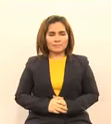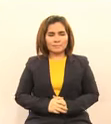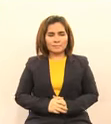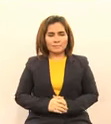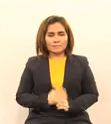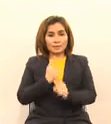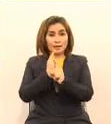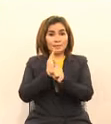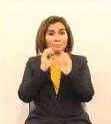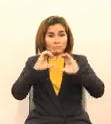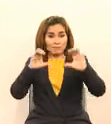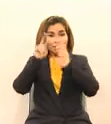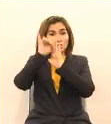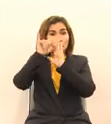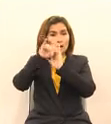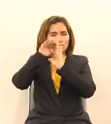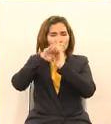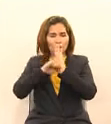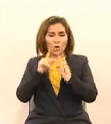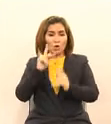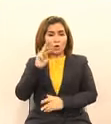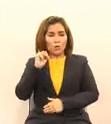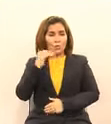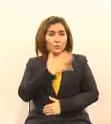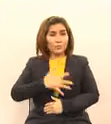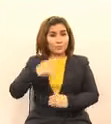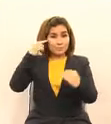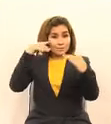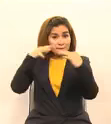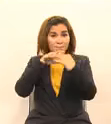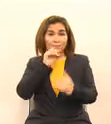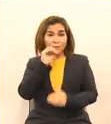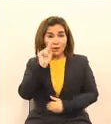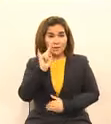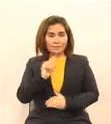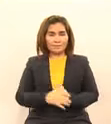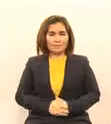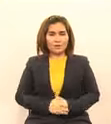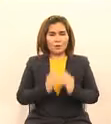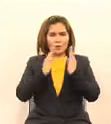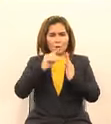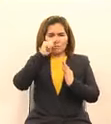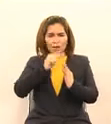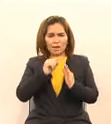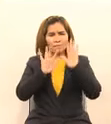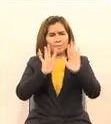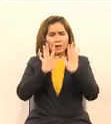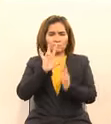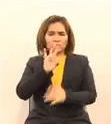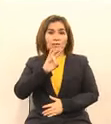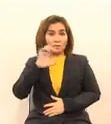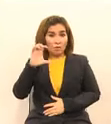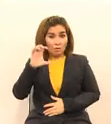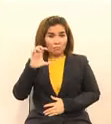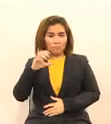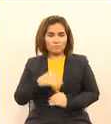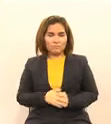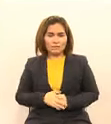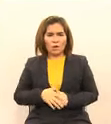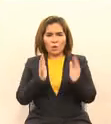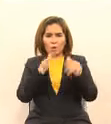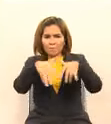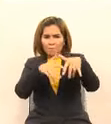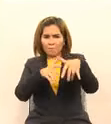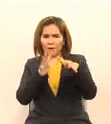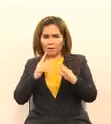นะครับเป็นการสำรวจของกรมสุขภาพจิตเช่นเดียวกันนะครับว่าเว้นระยะห่างคนไทยประมาณ700กว่าคนนะครับหลีกเลี่ยงการไปพื้นที่แออั